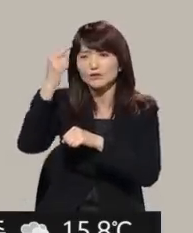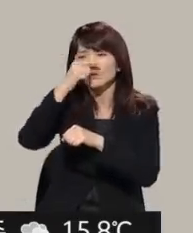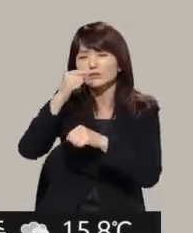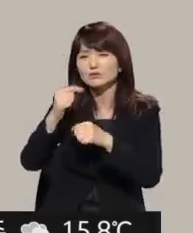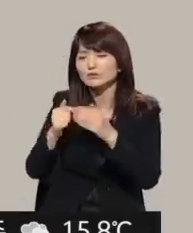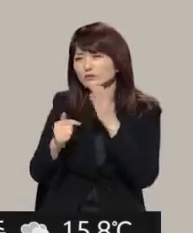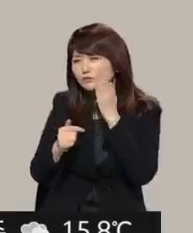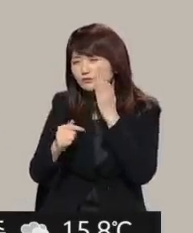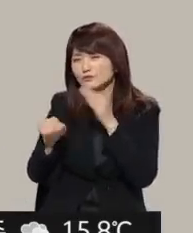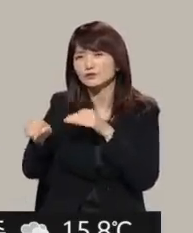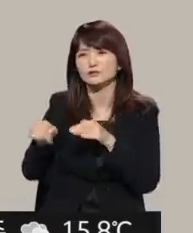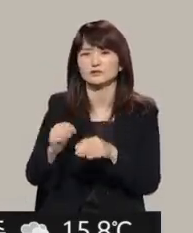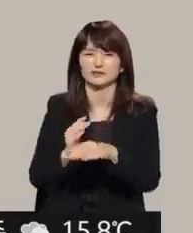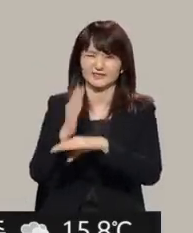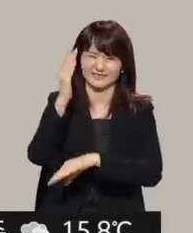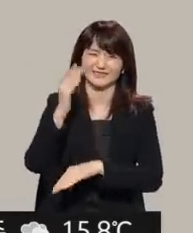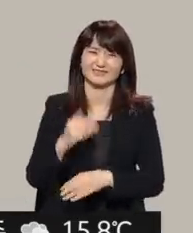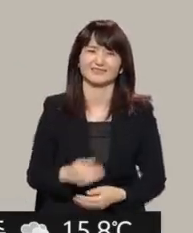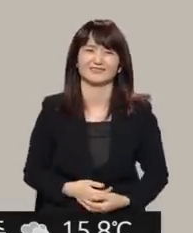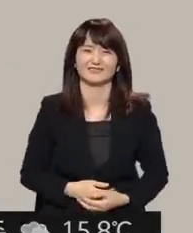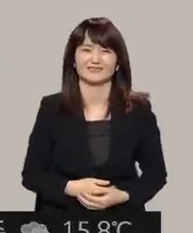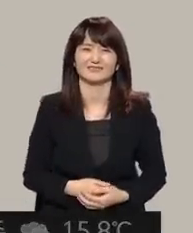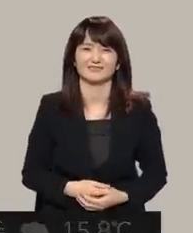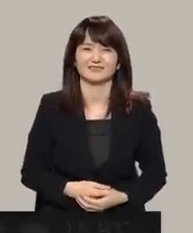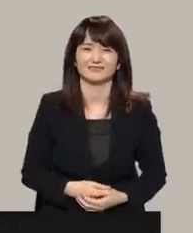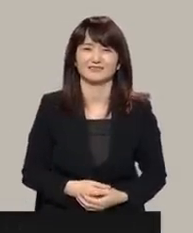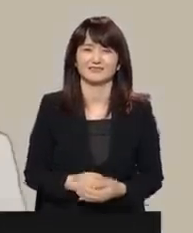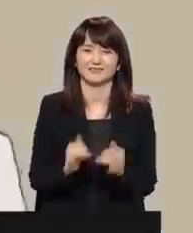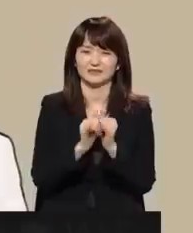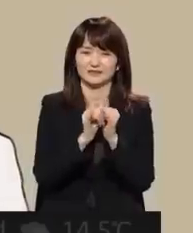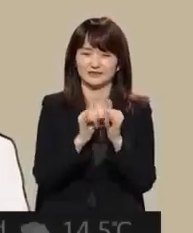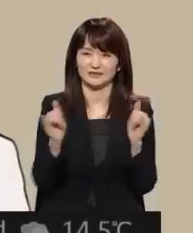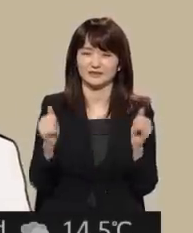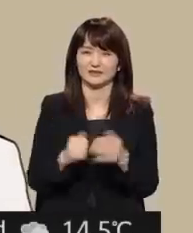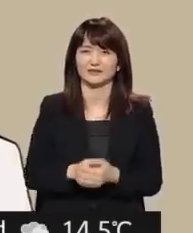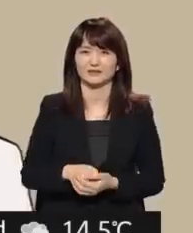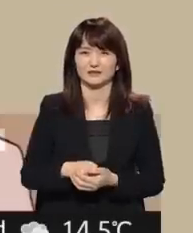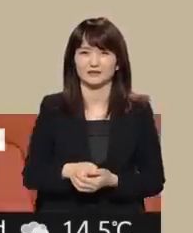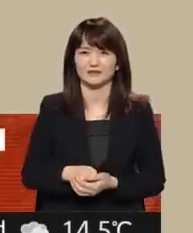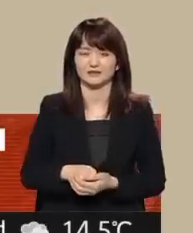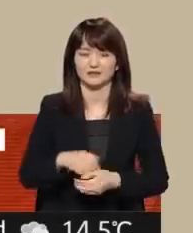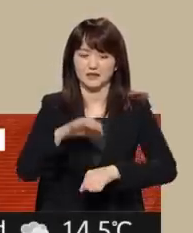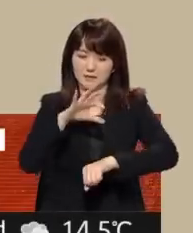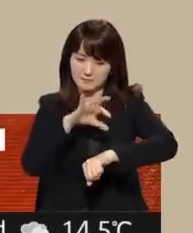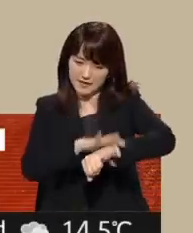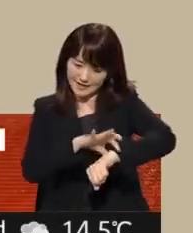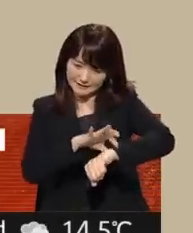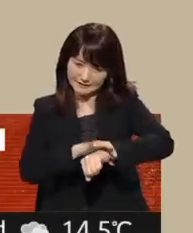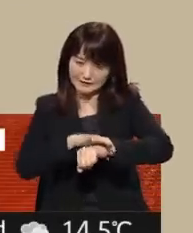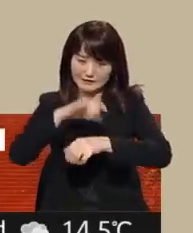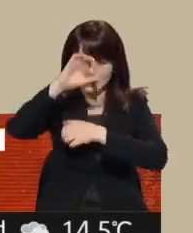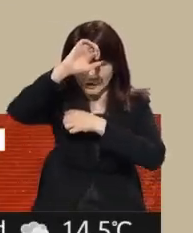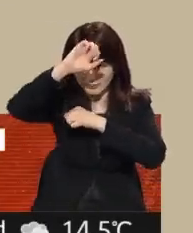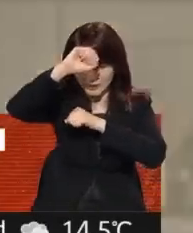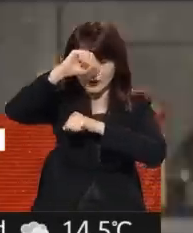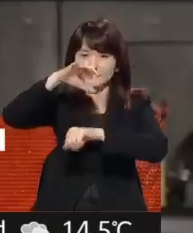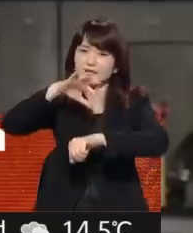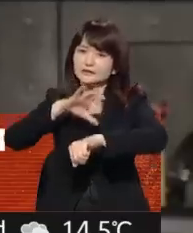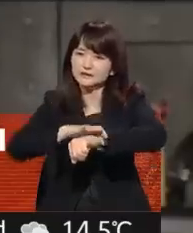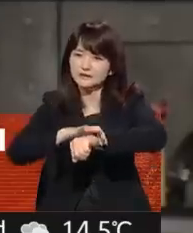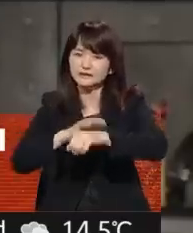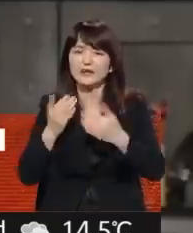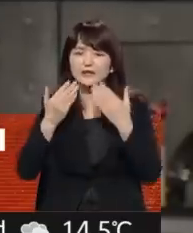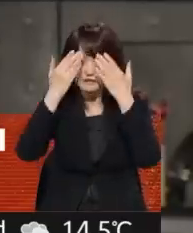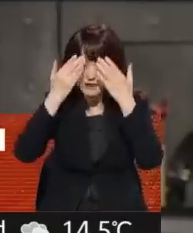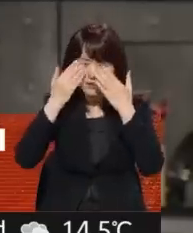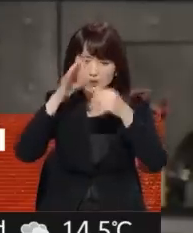그건 좀 오밤 같은데요 아니고 사람들이 발제나 반지 같은 거 잘 때라도 시작할 때는 빼놓습니다 근데이